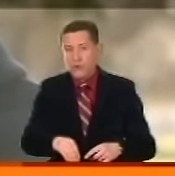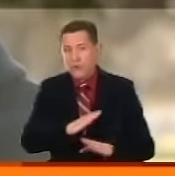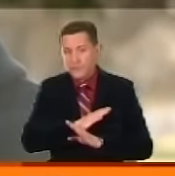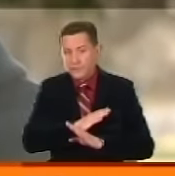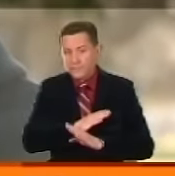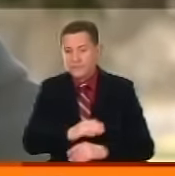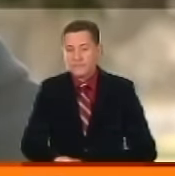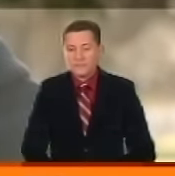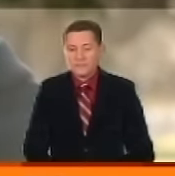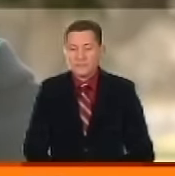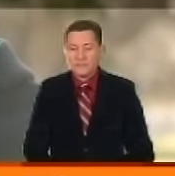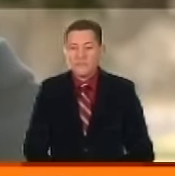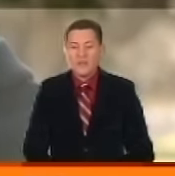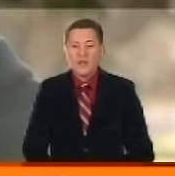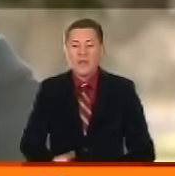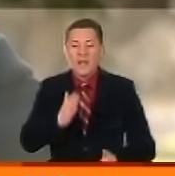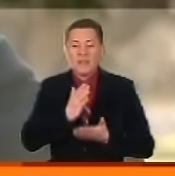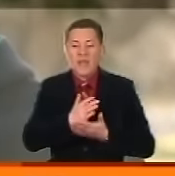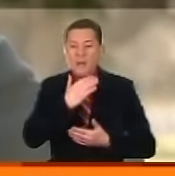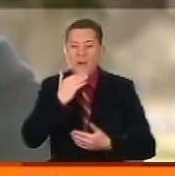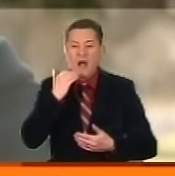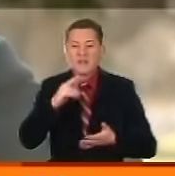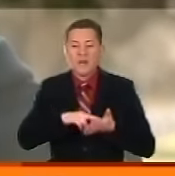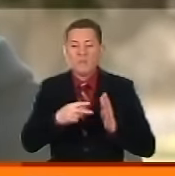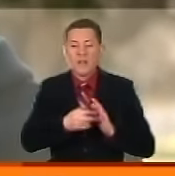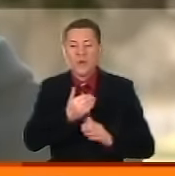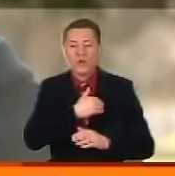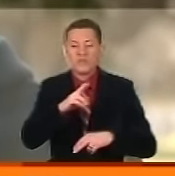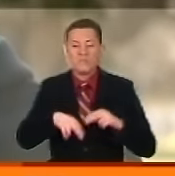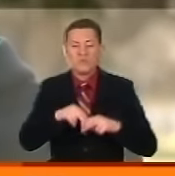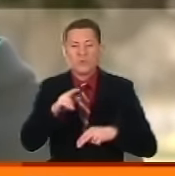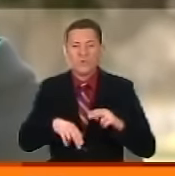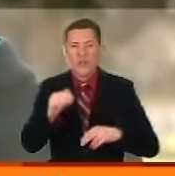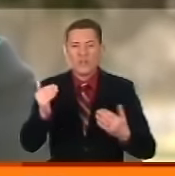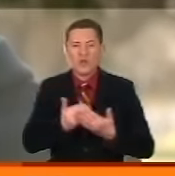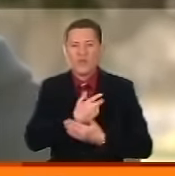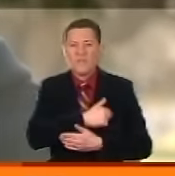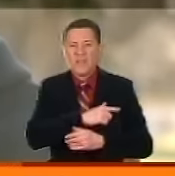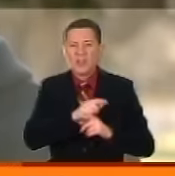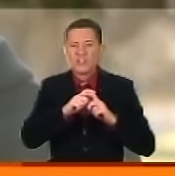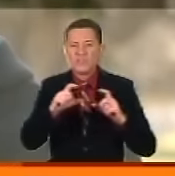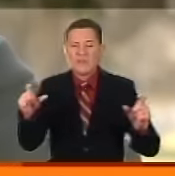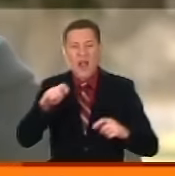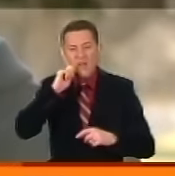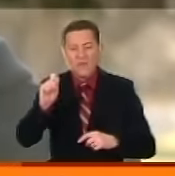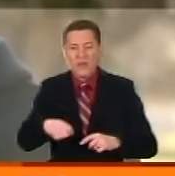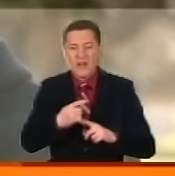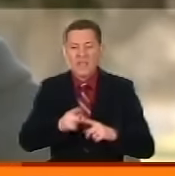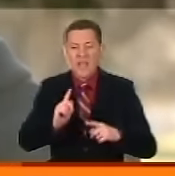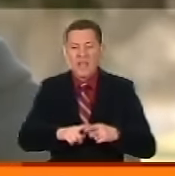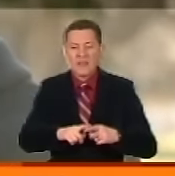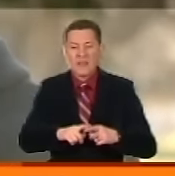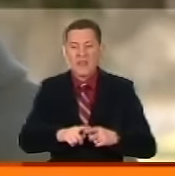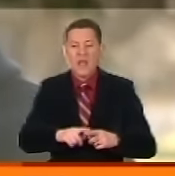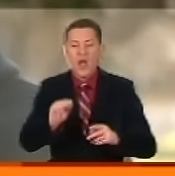тій початковій стадії, але в нас вже є багато планів. Ми, в принципі, хочемо збудувати новий шпиталь в Україні, який би був повністю обладнаний